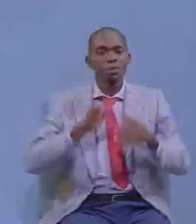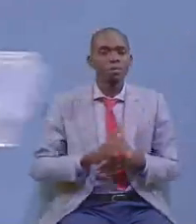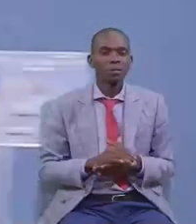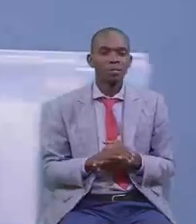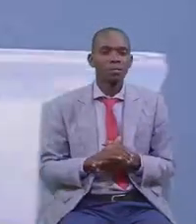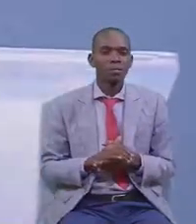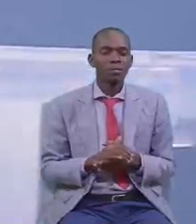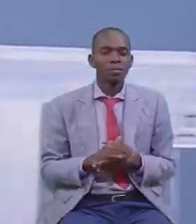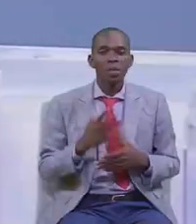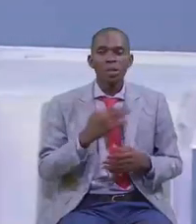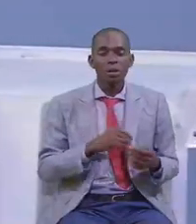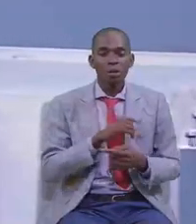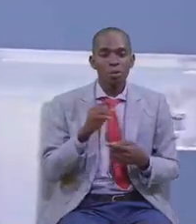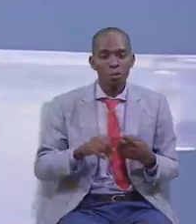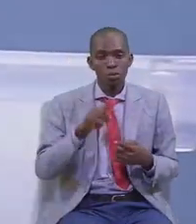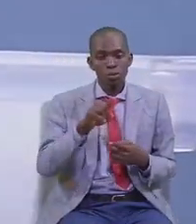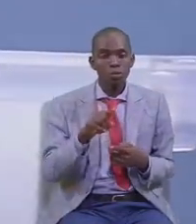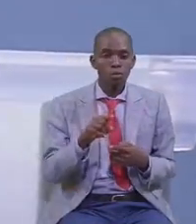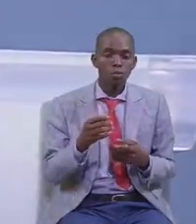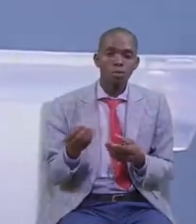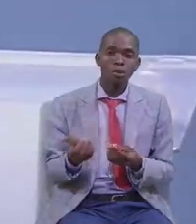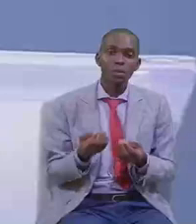Et quand tu fais le sacrifice,